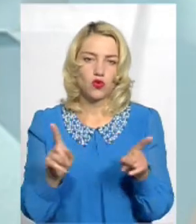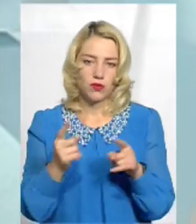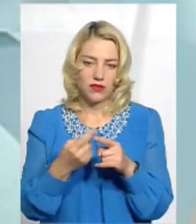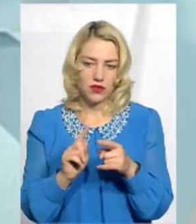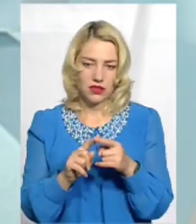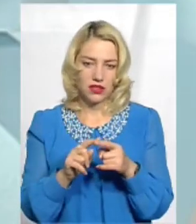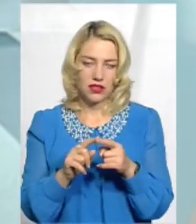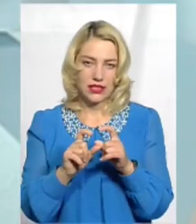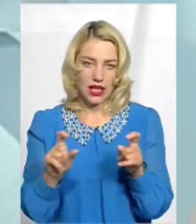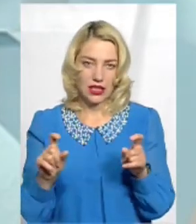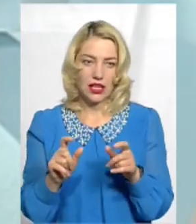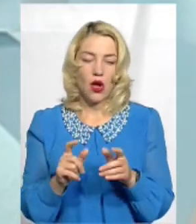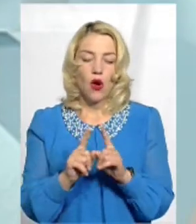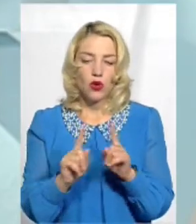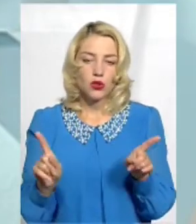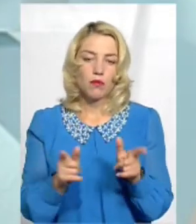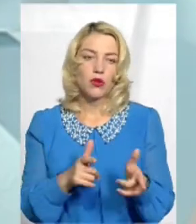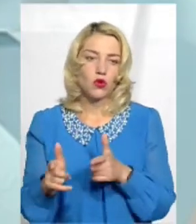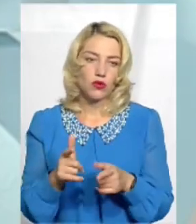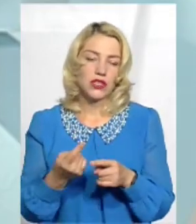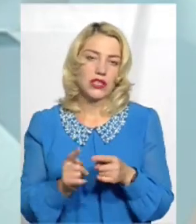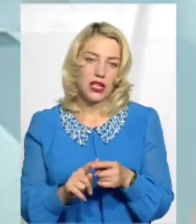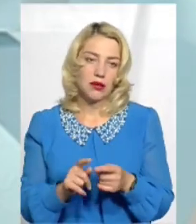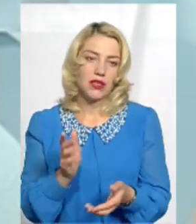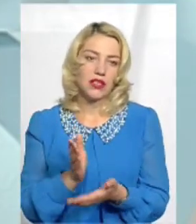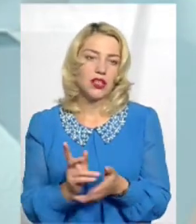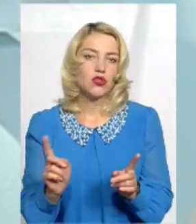особливості, власне, підготовки цієї є такими, що